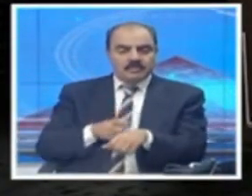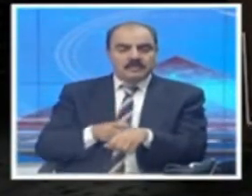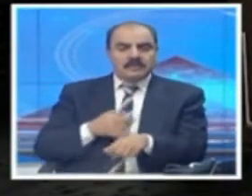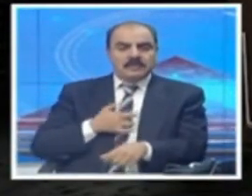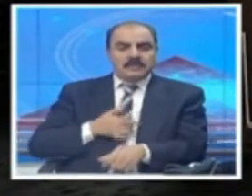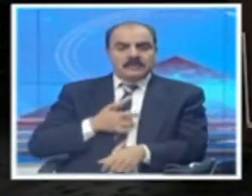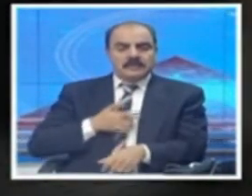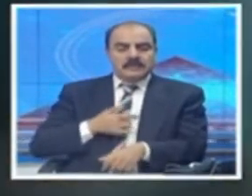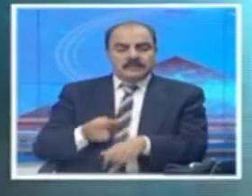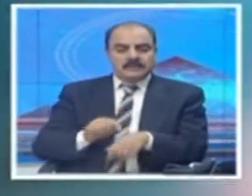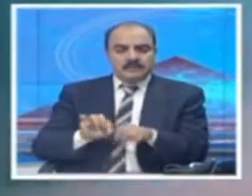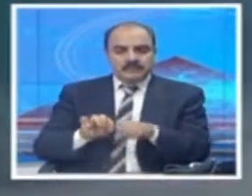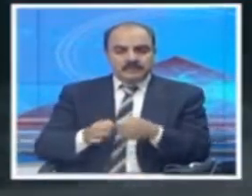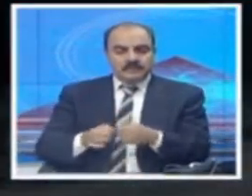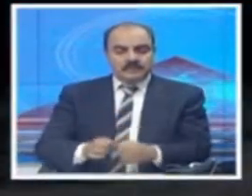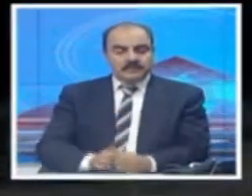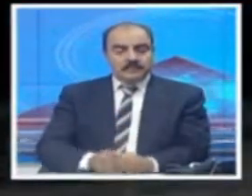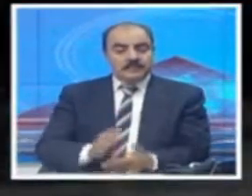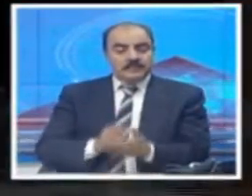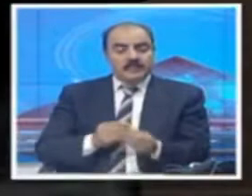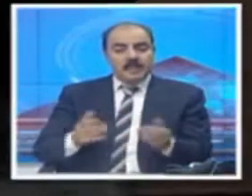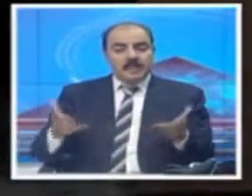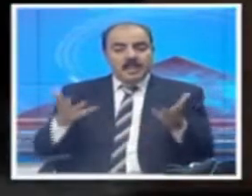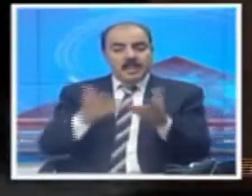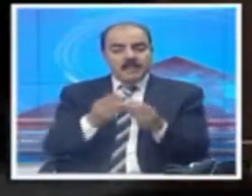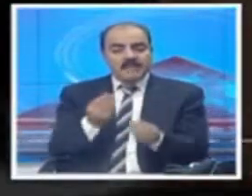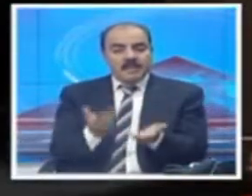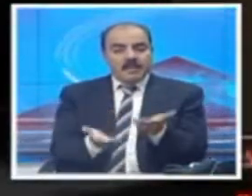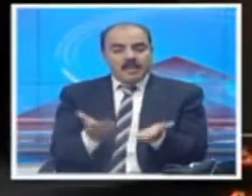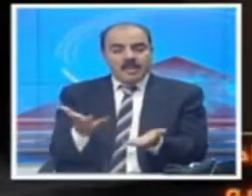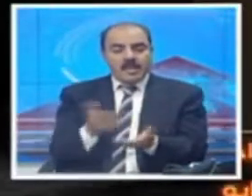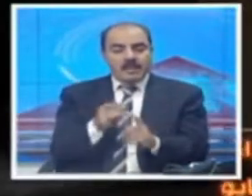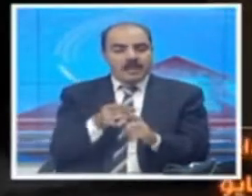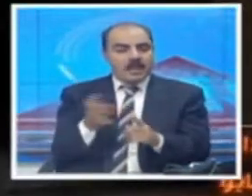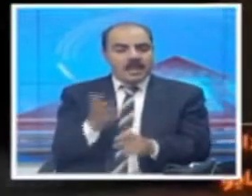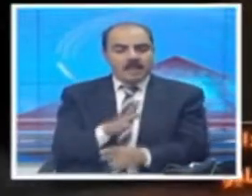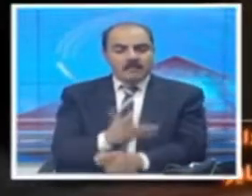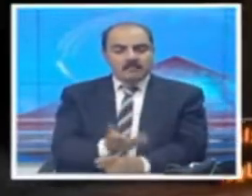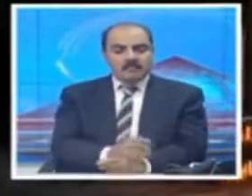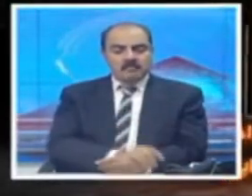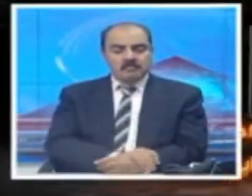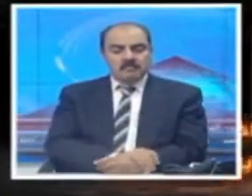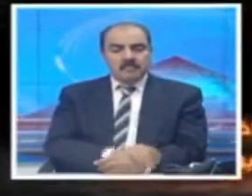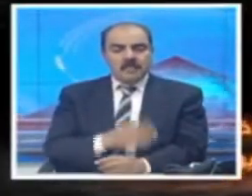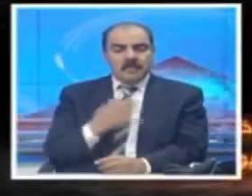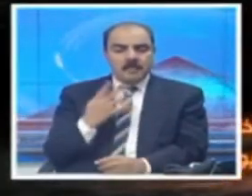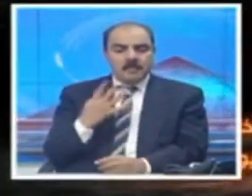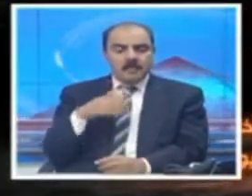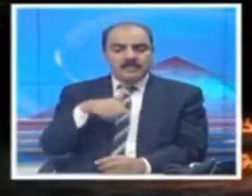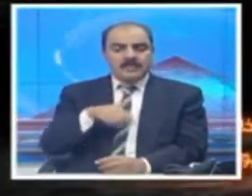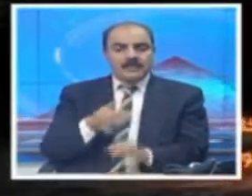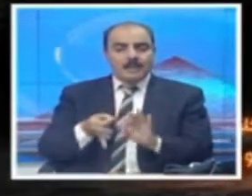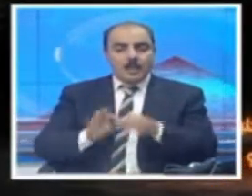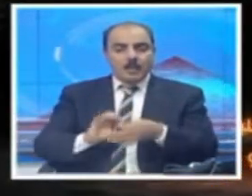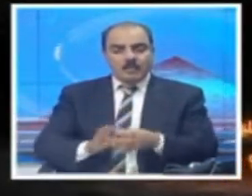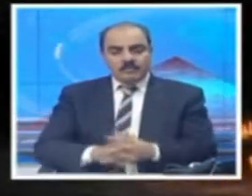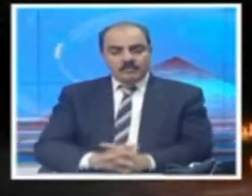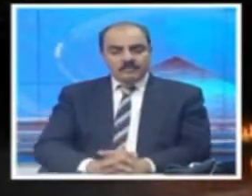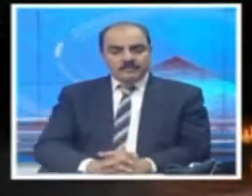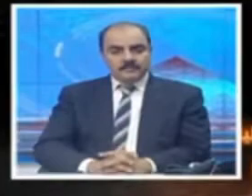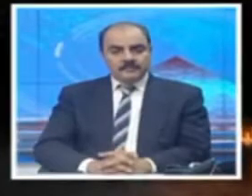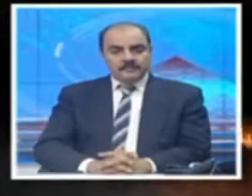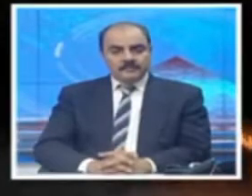النفسية والعصبية. وتقدر القيمة المالية للمواد المخدرة المضبوطة ب 64 مليون جنيه.